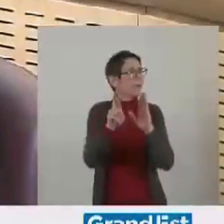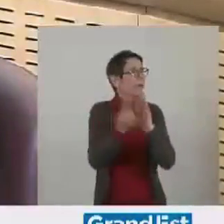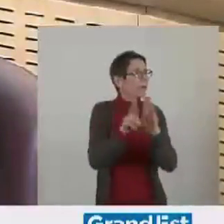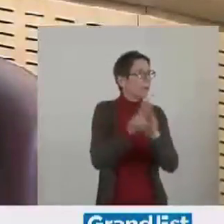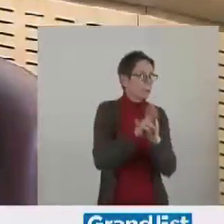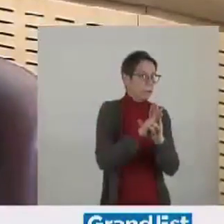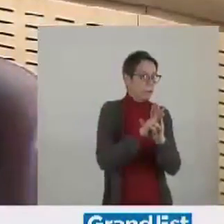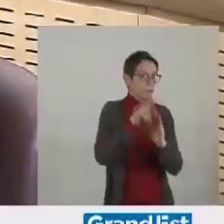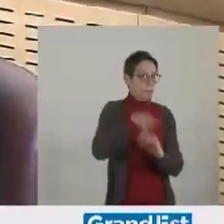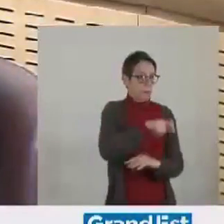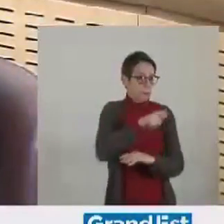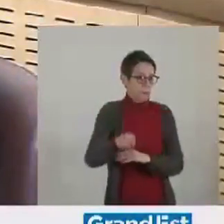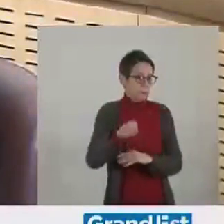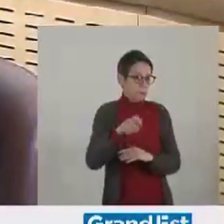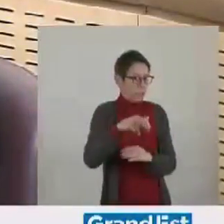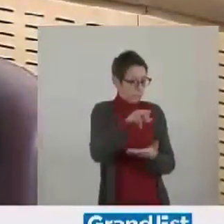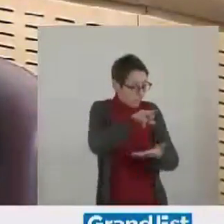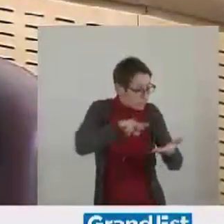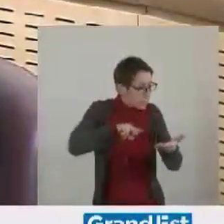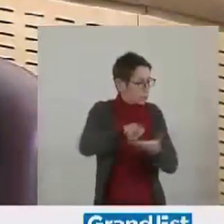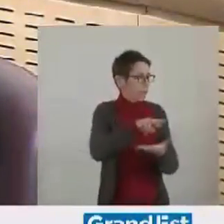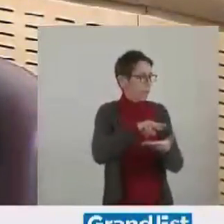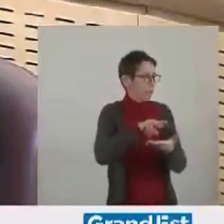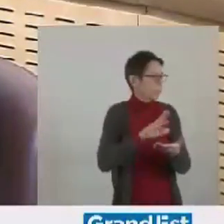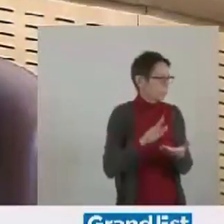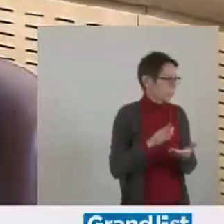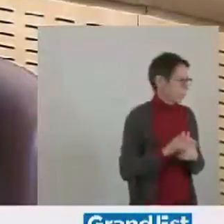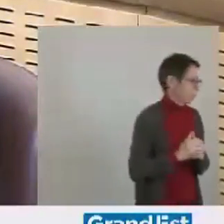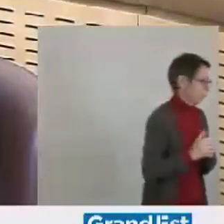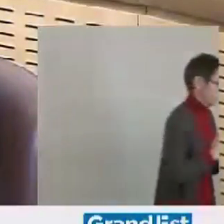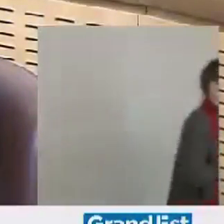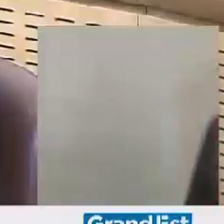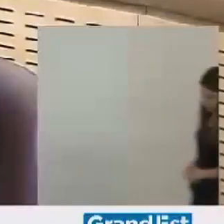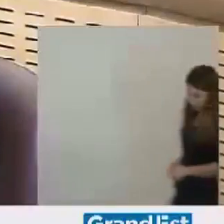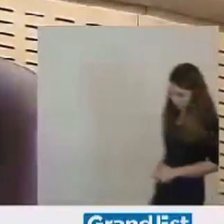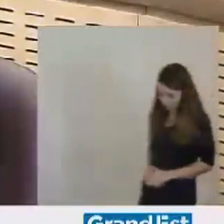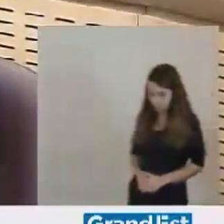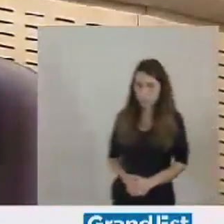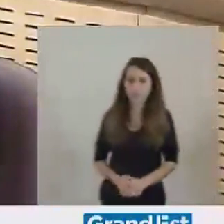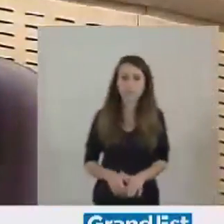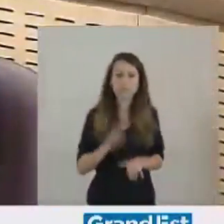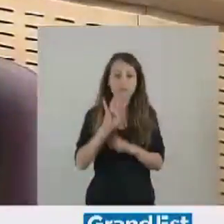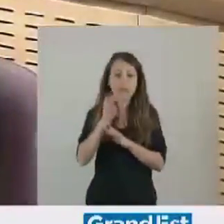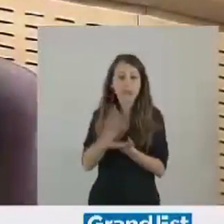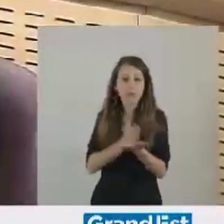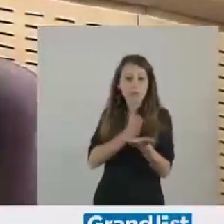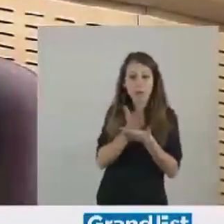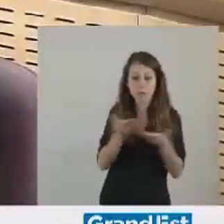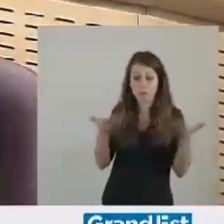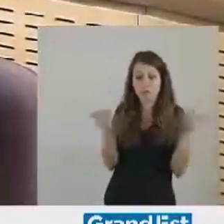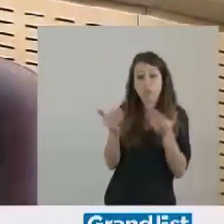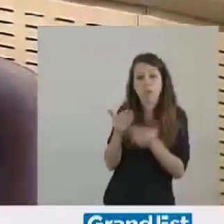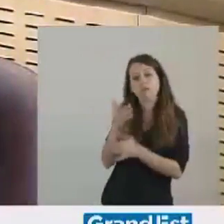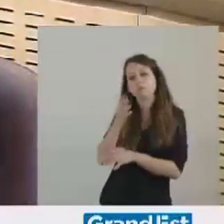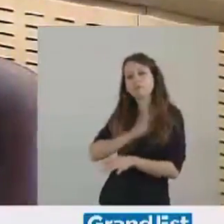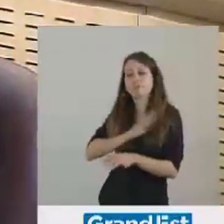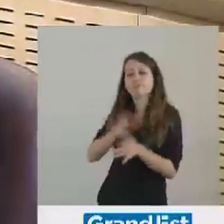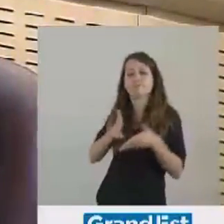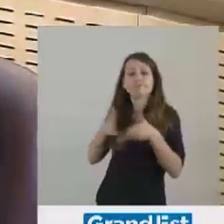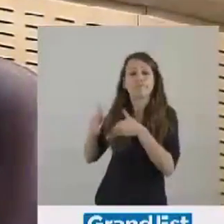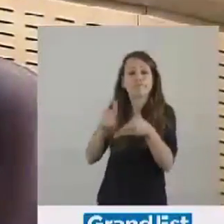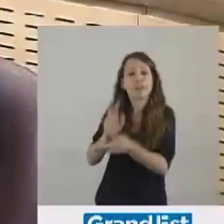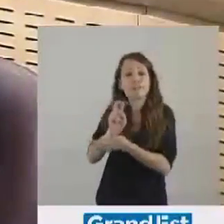régionales. Le 4e axe concerne la restauration de la trame verte et bleue. Alors ce dossier, on l'entend à toutes les